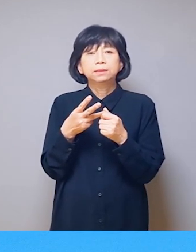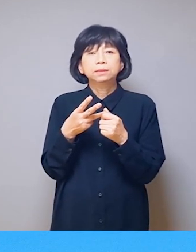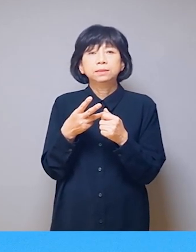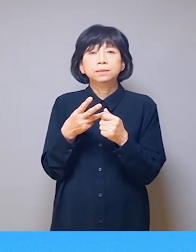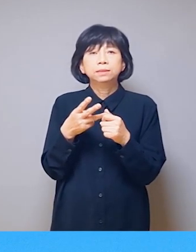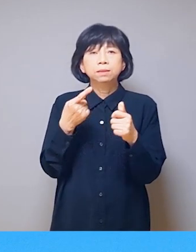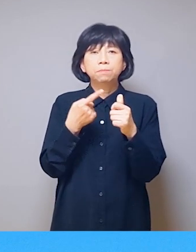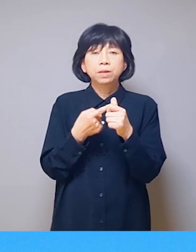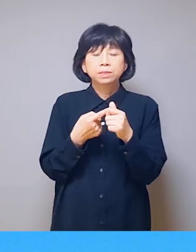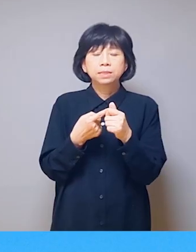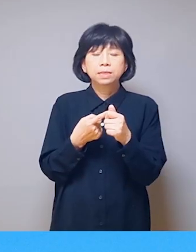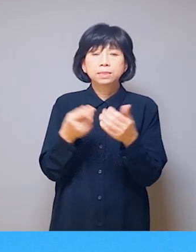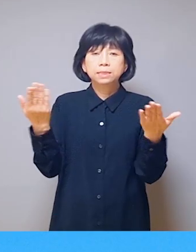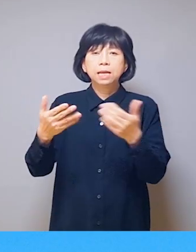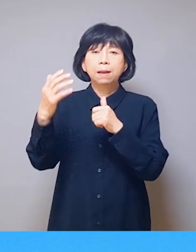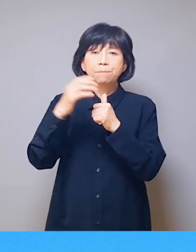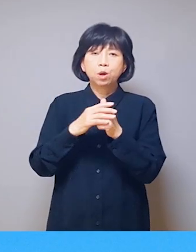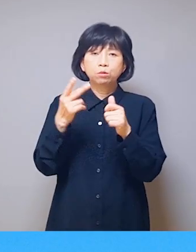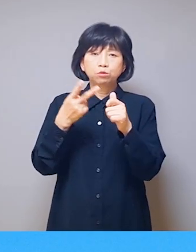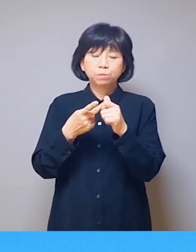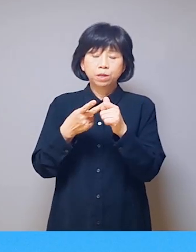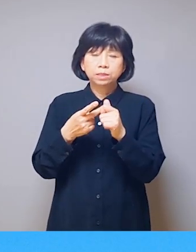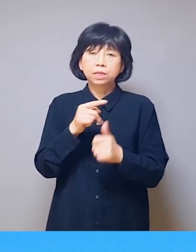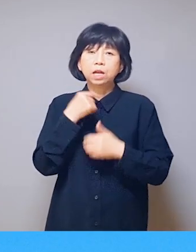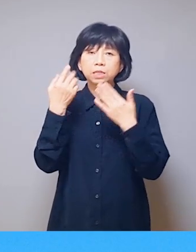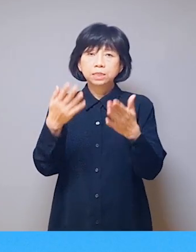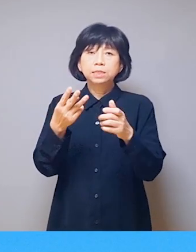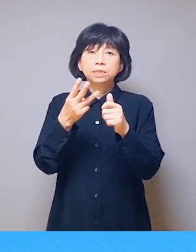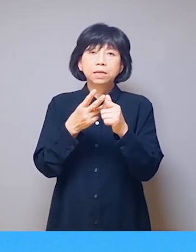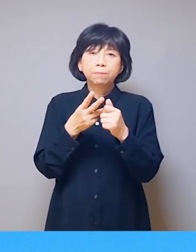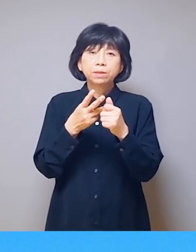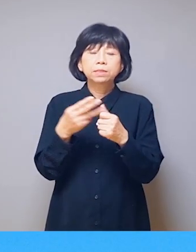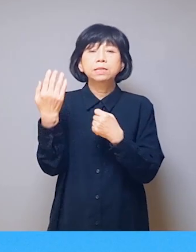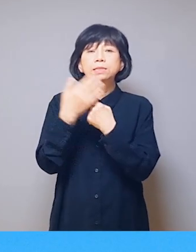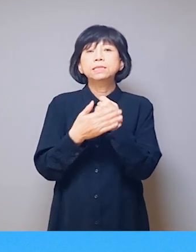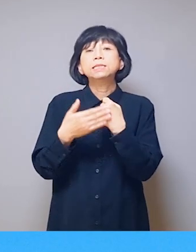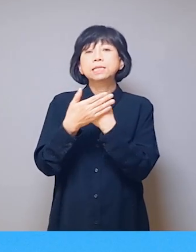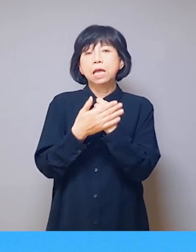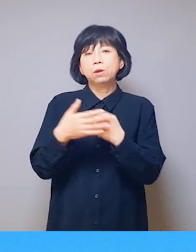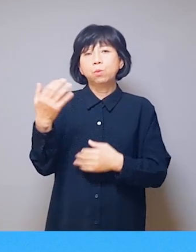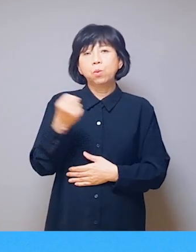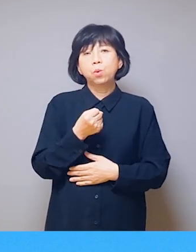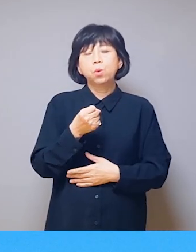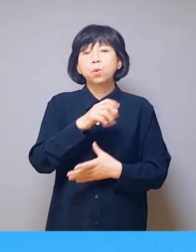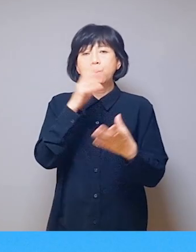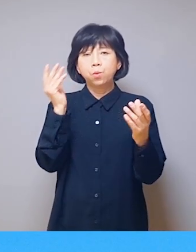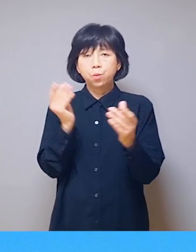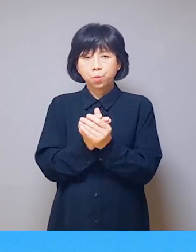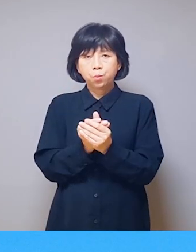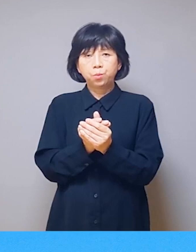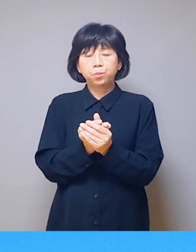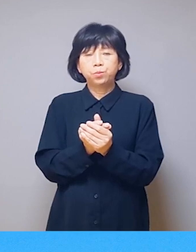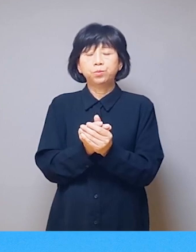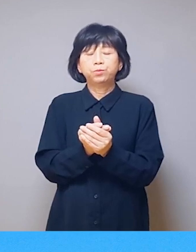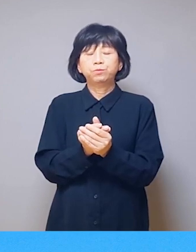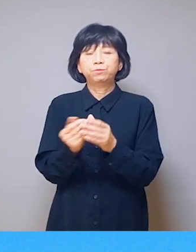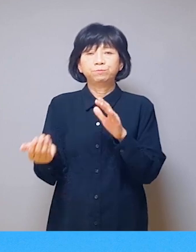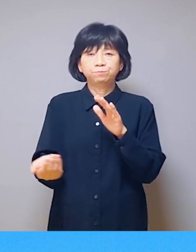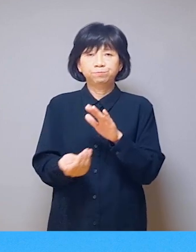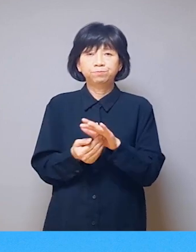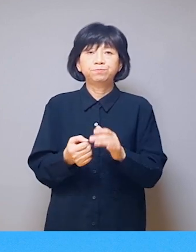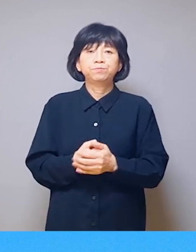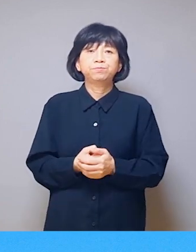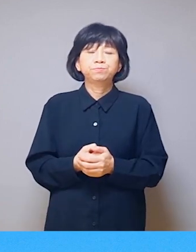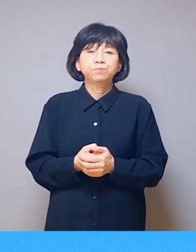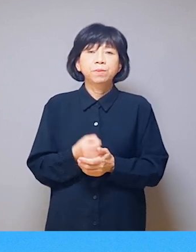헌신으로 걸어가야 합니다. 세 번째, 같이 읽어봅니다. 하나님이 주신 길은 은혜로 완성됩니다. 우리에게 사명이